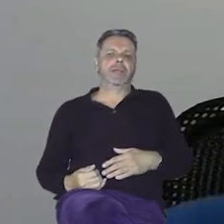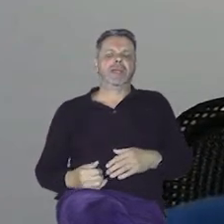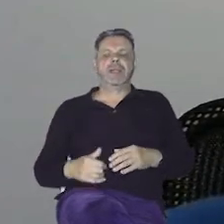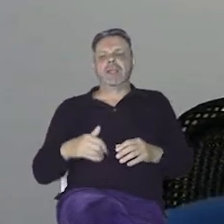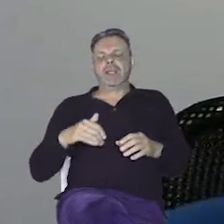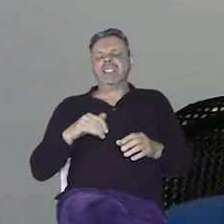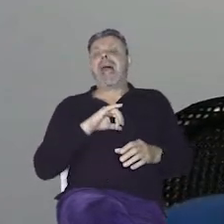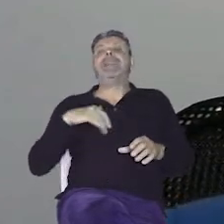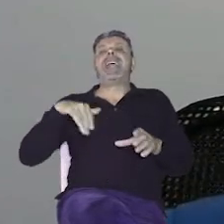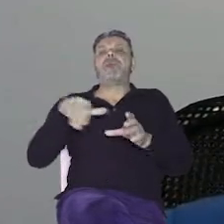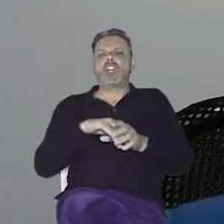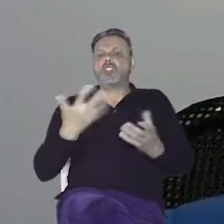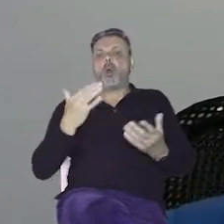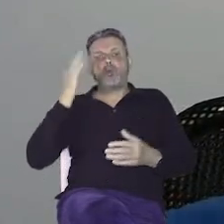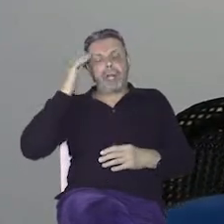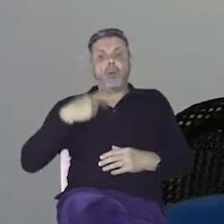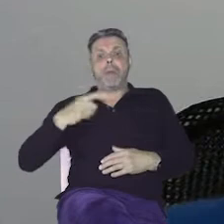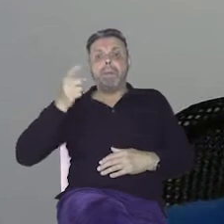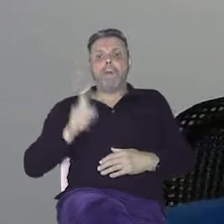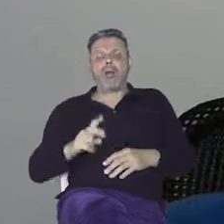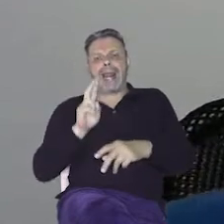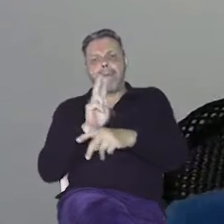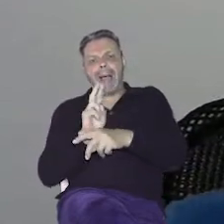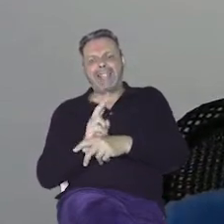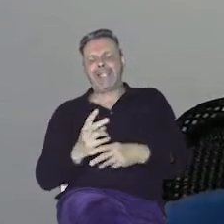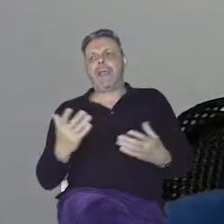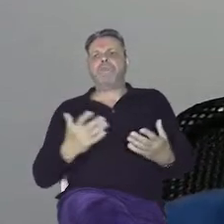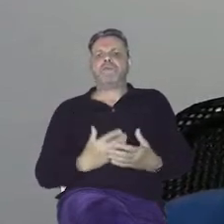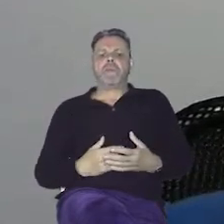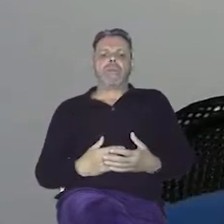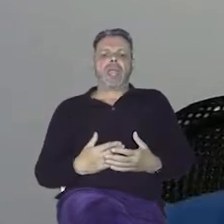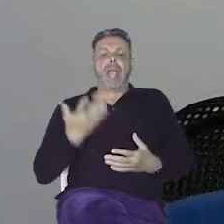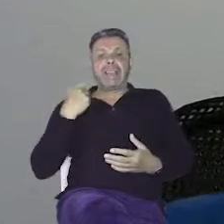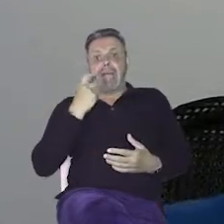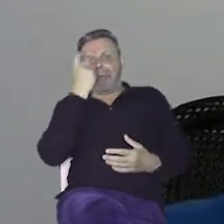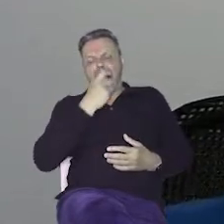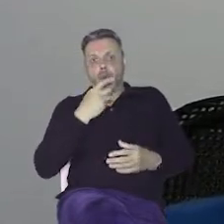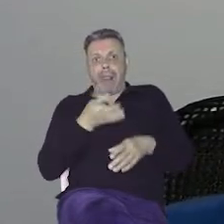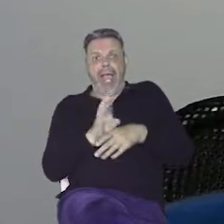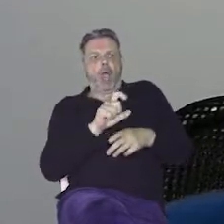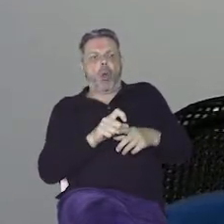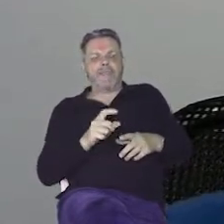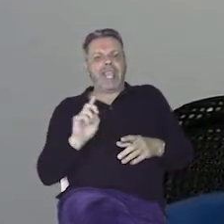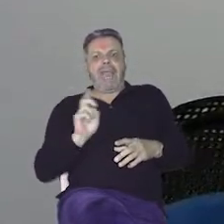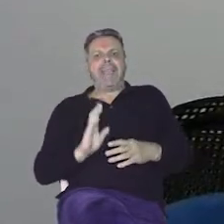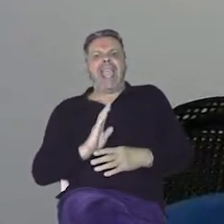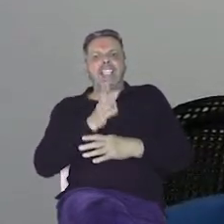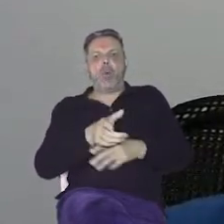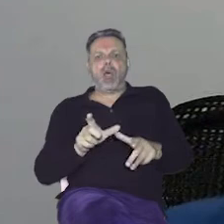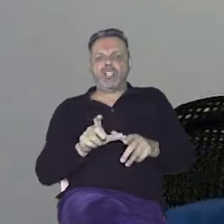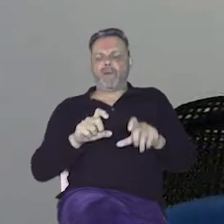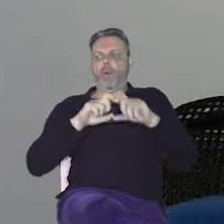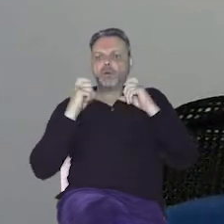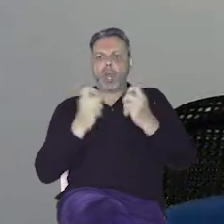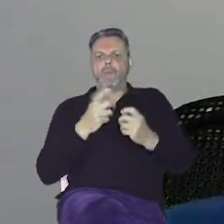zaposlenici koji su brinuli morali paziti kada je bila sumnja na COVID, nije se ulazilo u ustanovi, to